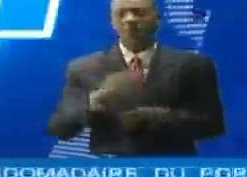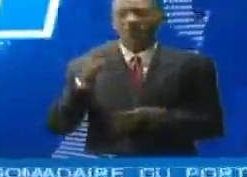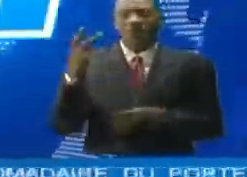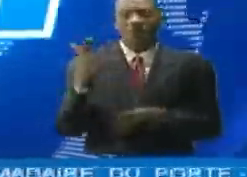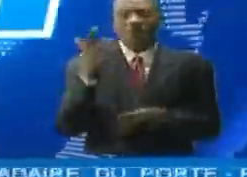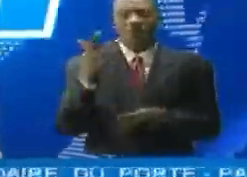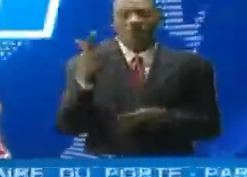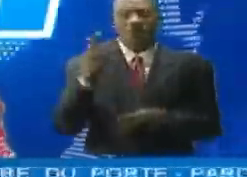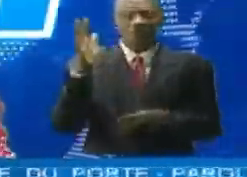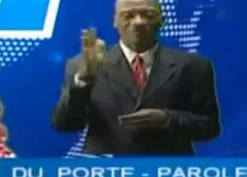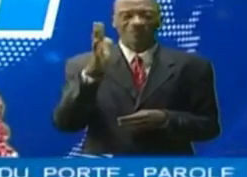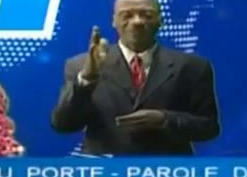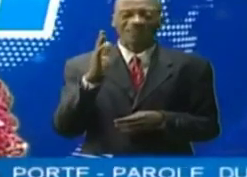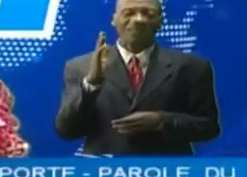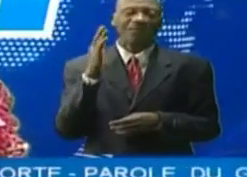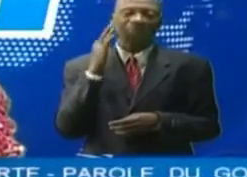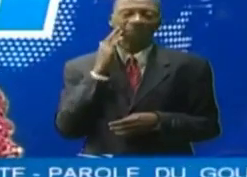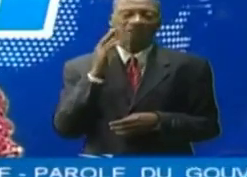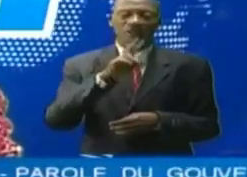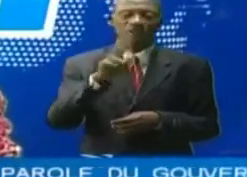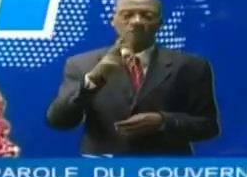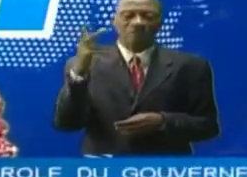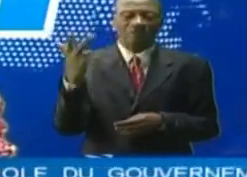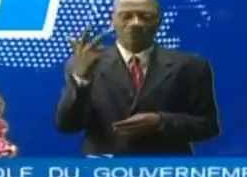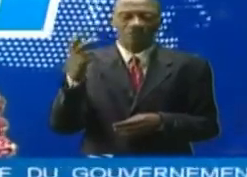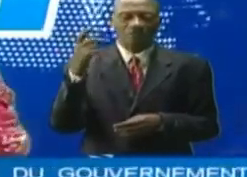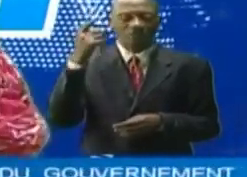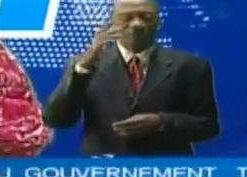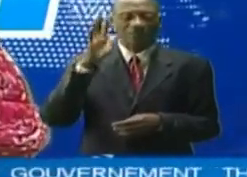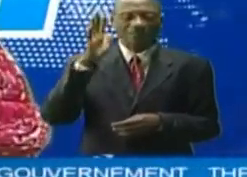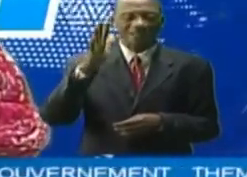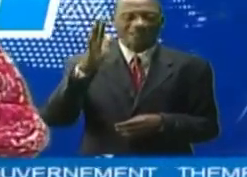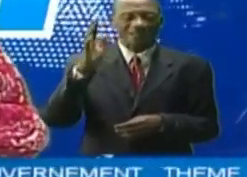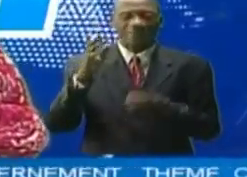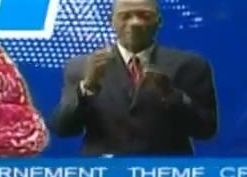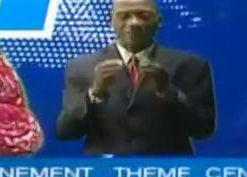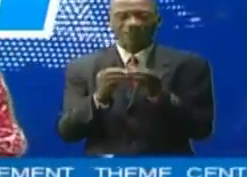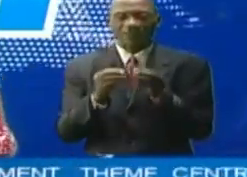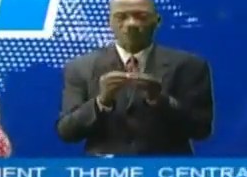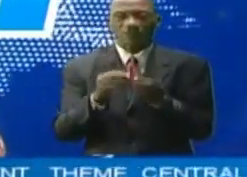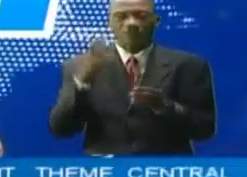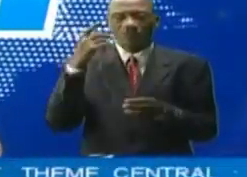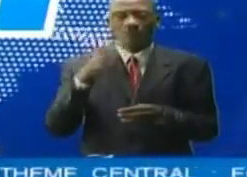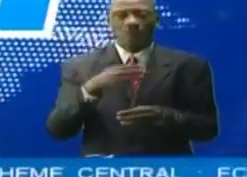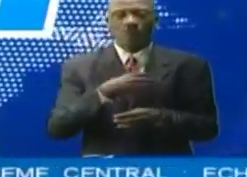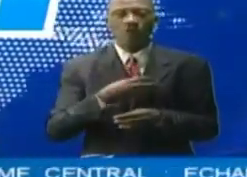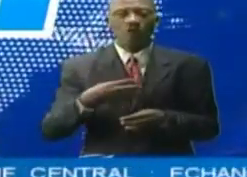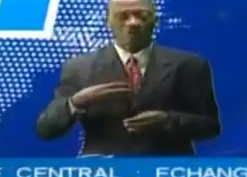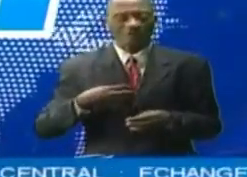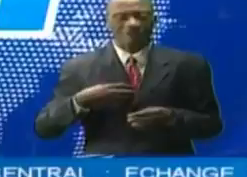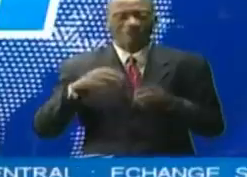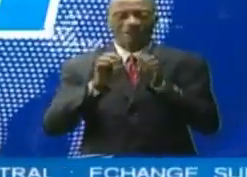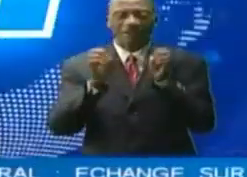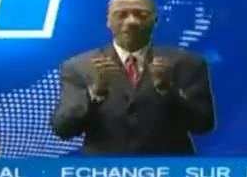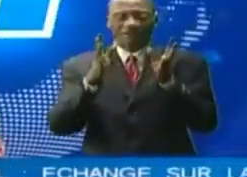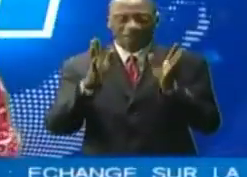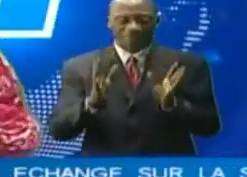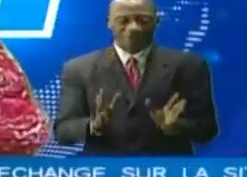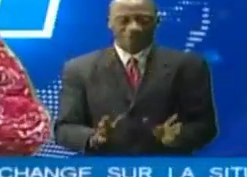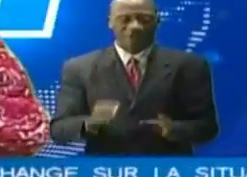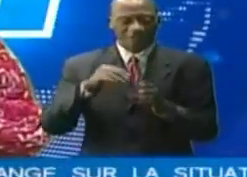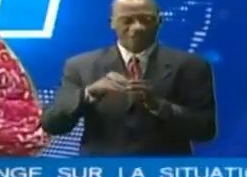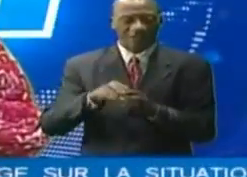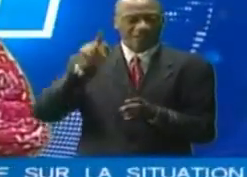au 25 mars 2023 de la 5e édition du Forum panafricain de femmes entrepreneurs à Abidjan, en Côte d'Ivoire,